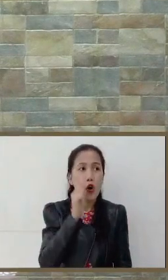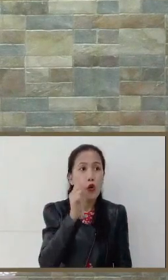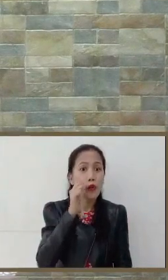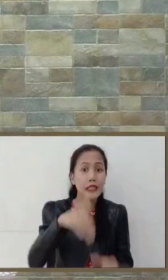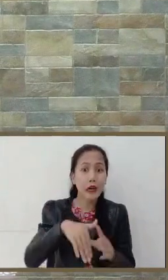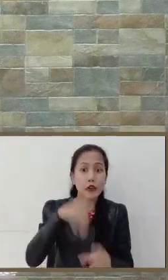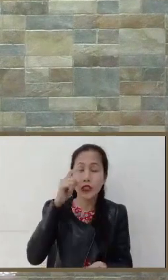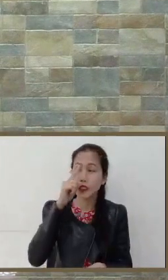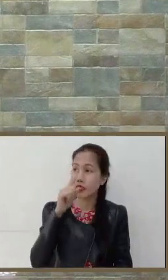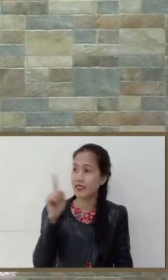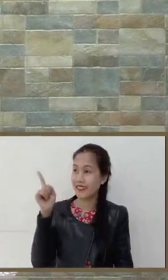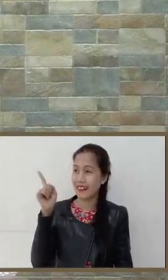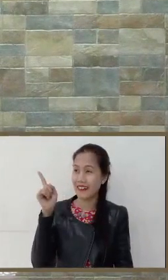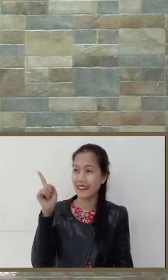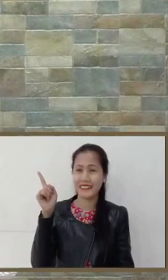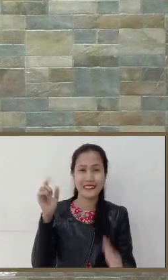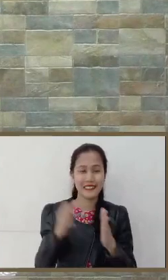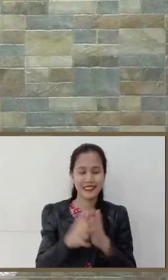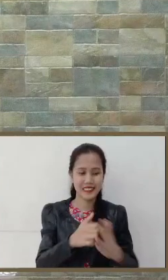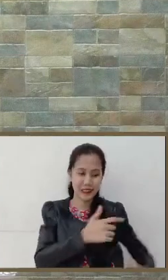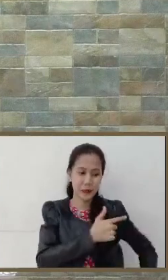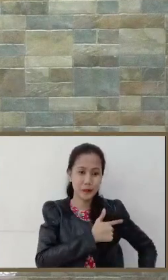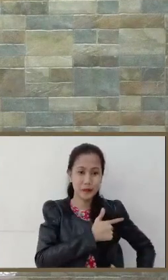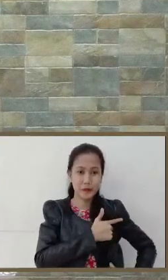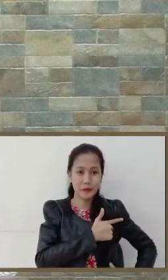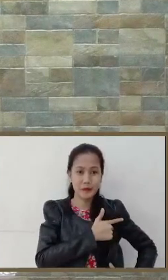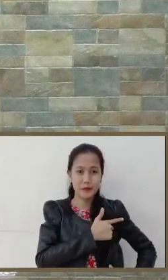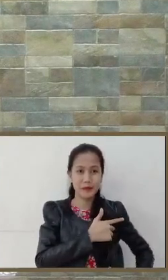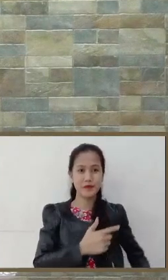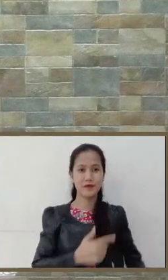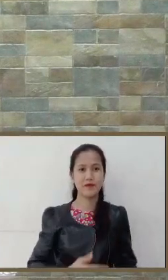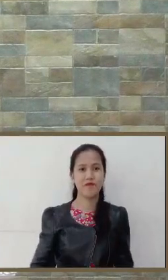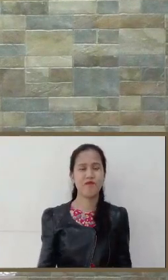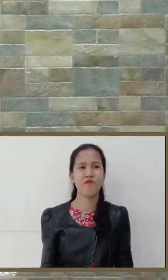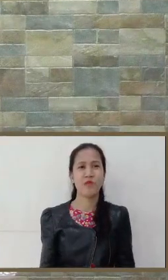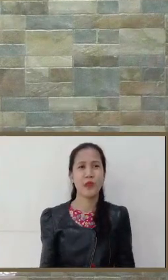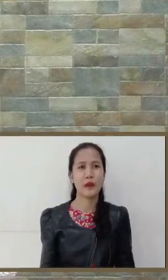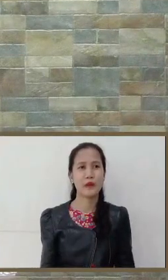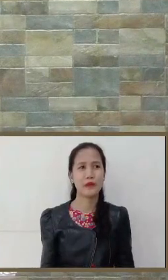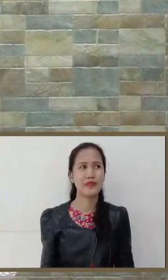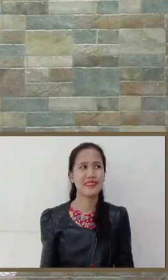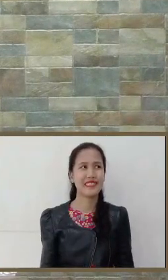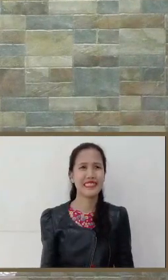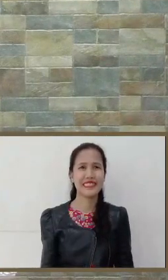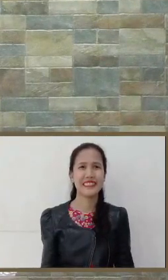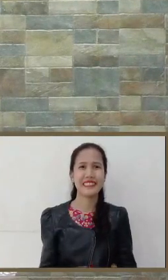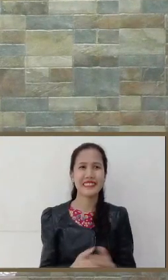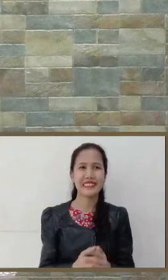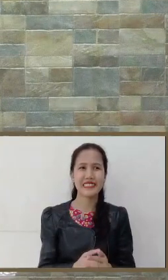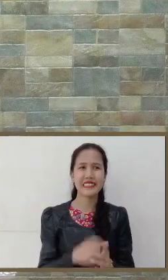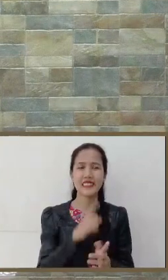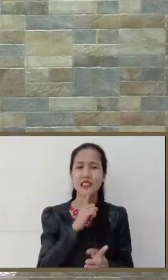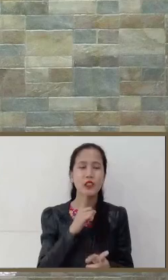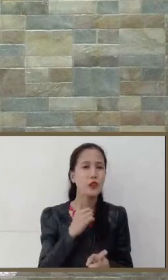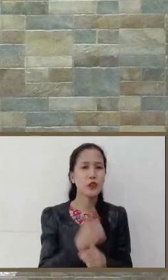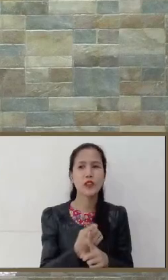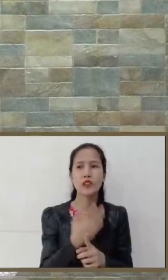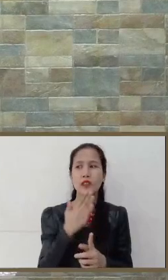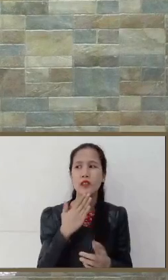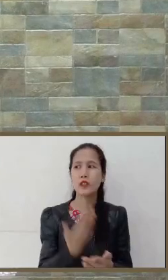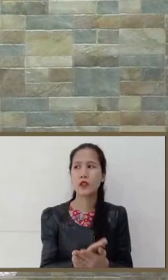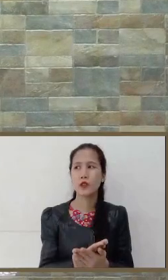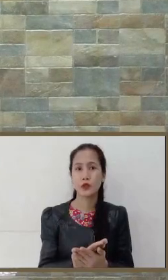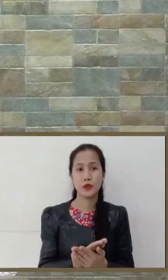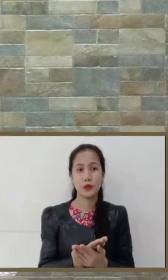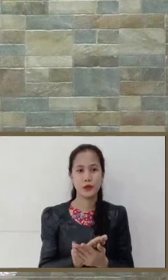mga nasa Google Meet, pare-pares lang po tayo. Buti kayo naka-Google Meet, ako naka-Facebook lang po. Andun po ako. Ang sarap makinig sa totoo lang. Yung Men for Christ,